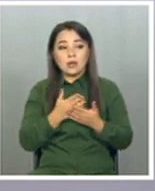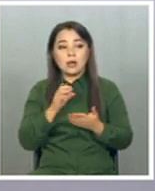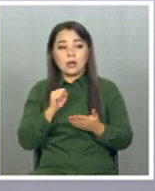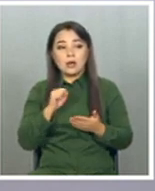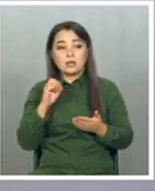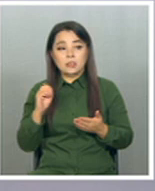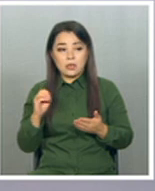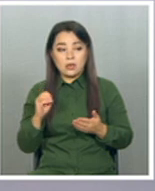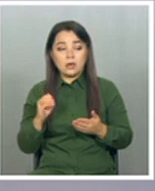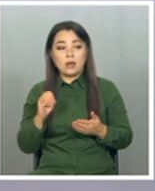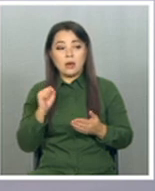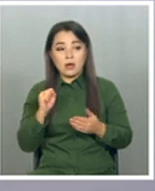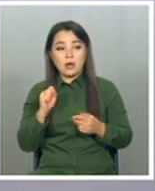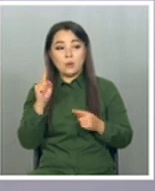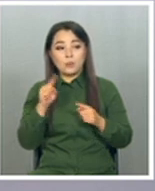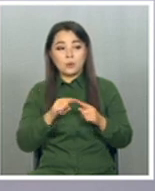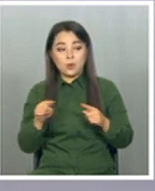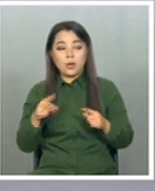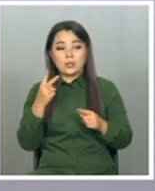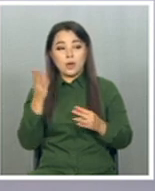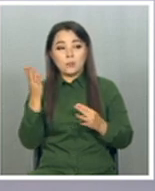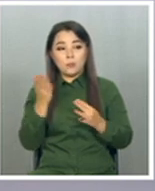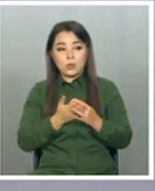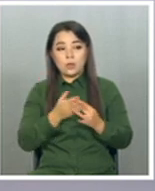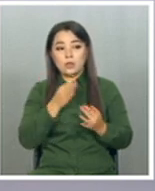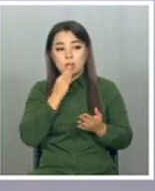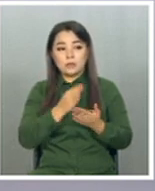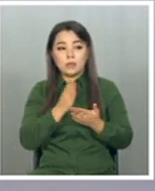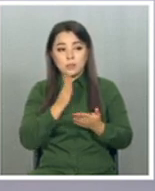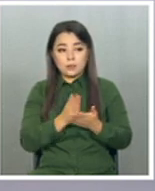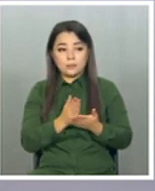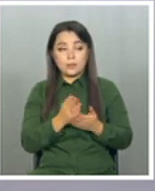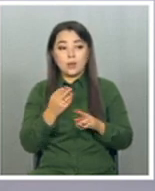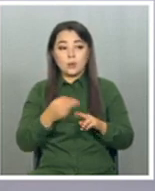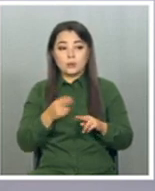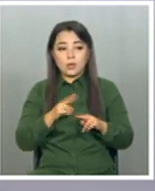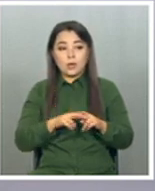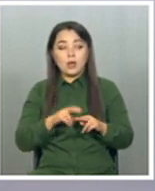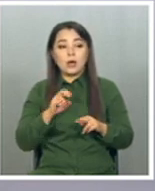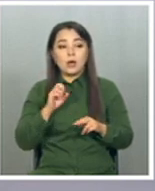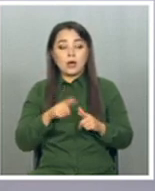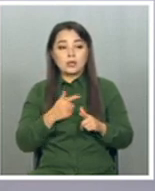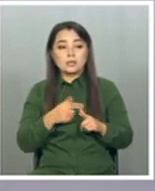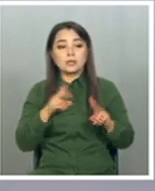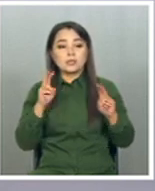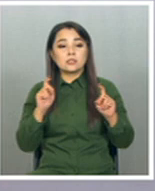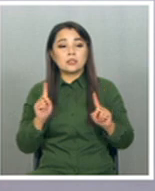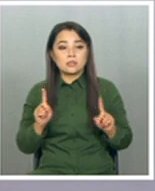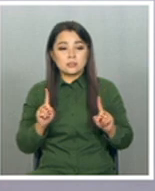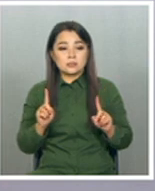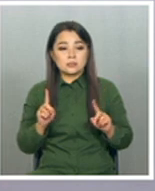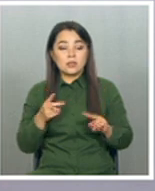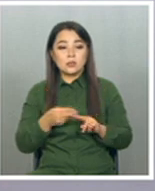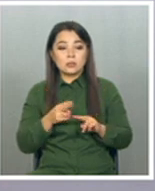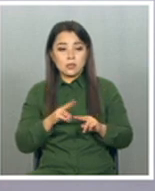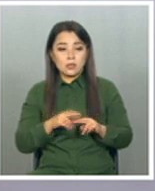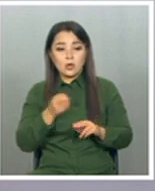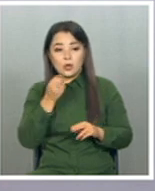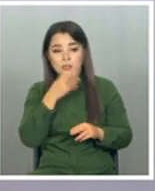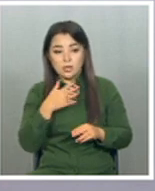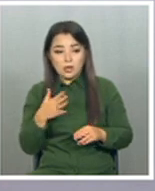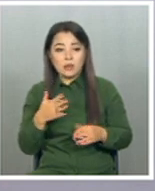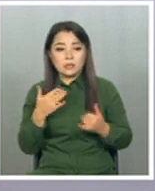Мынау А бұрышын теңде екіге бөліп тұр. Солай ғой, олай болса оның аты не еді? Өте жақсы, бұл